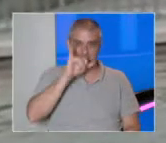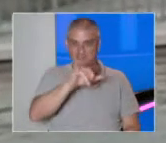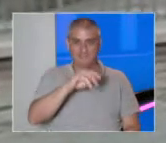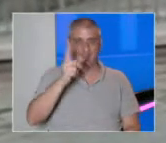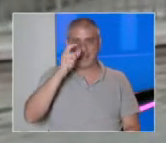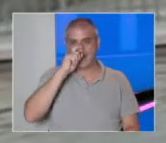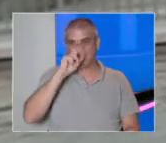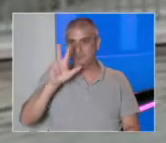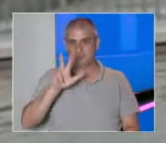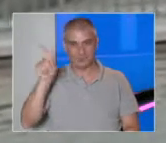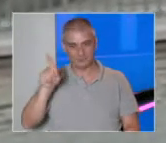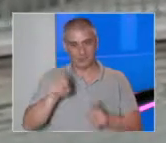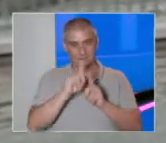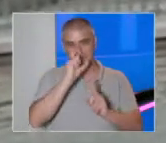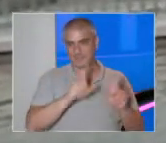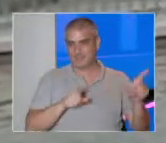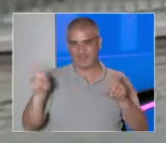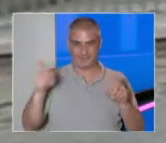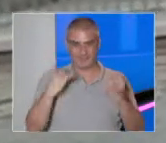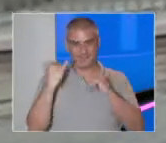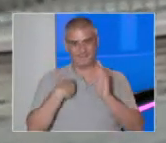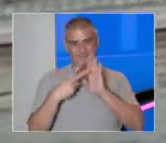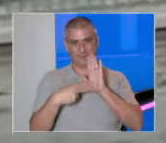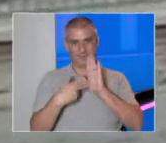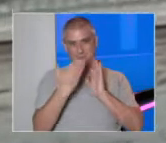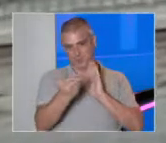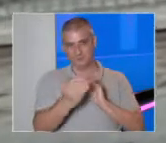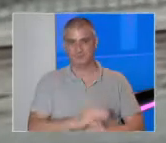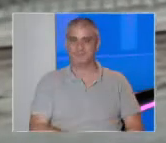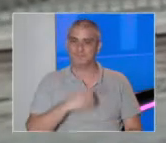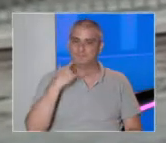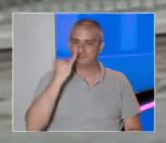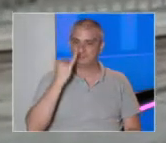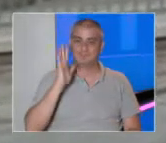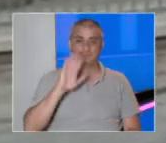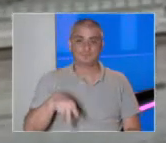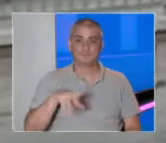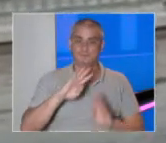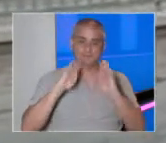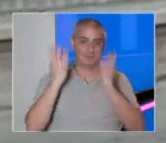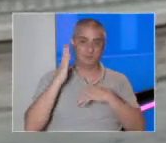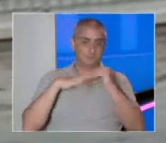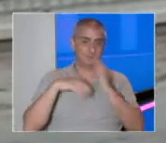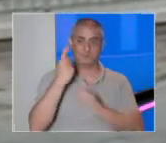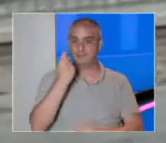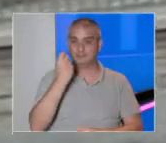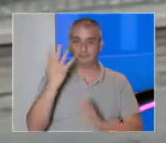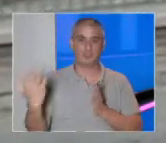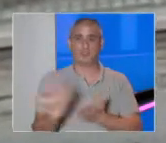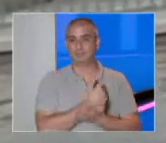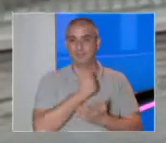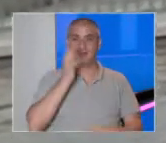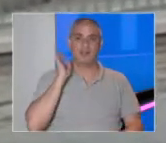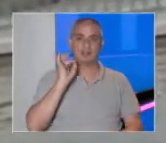לאבו דאבי תיקח שלוש שעות כמו לאיטליה, אז הנה אתה מביא לנו את התמונות האלו משם. כן, גם הקולוסאום שנבנה בכספי השלל